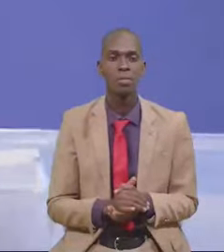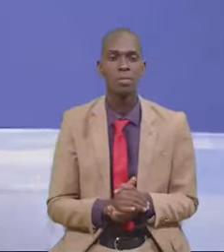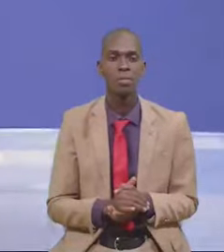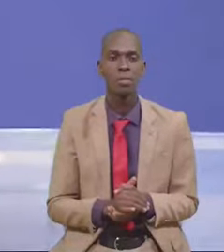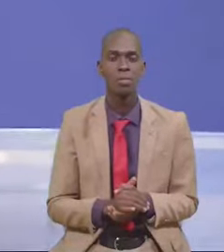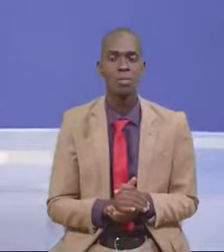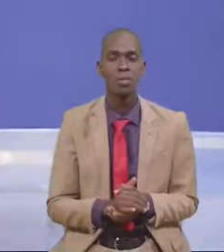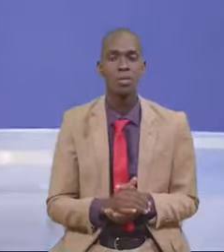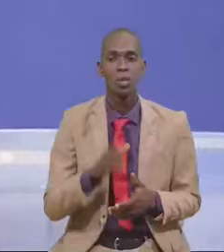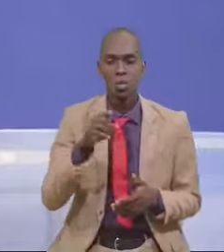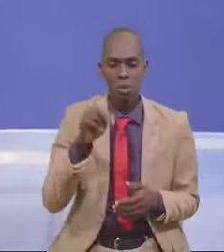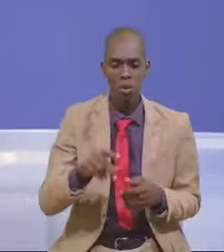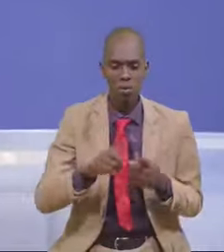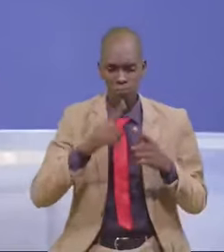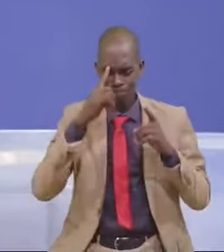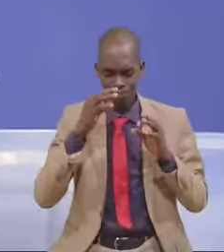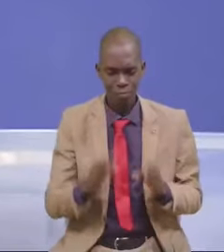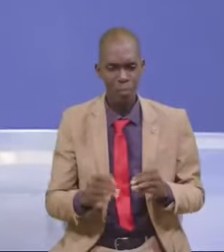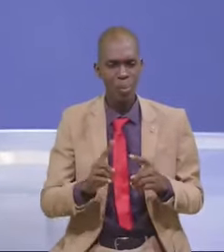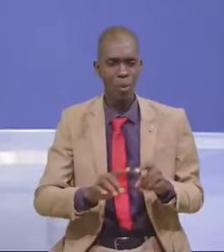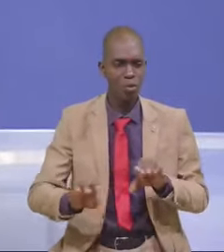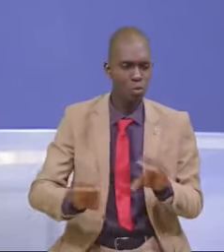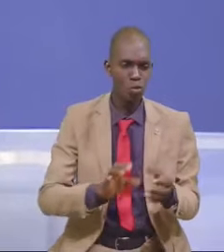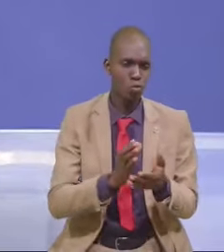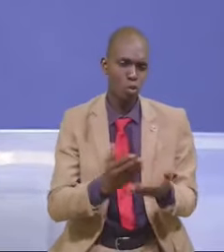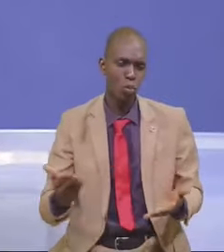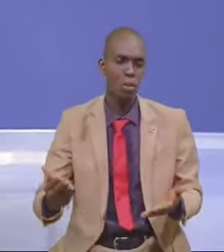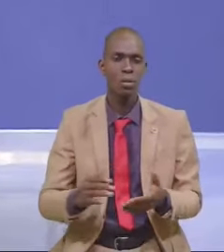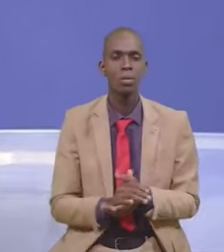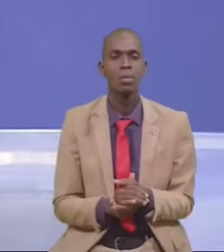Vous devez décider de faire quelque chose.